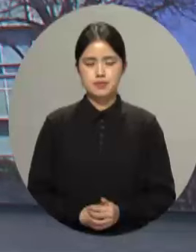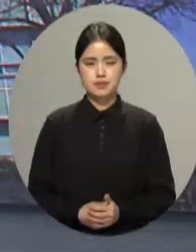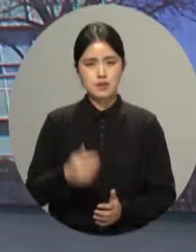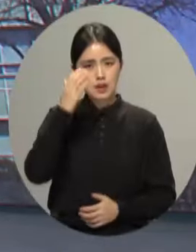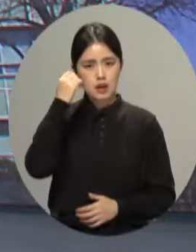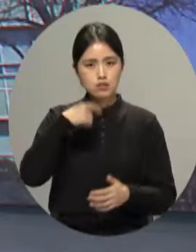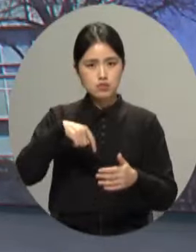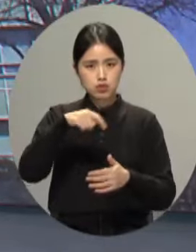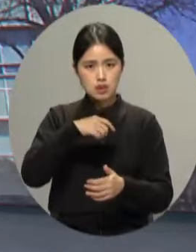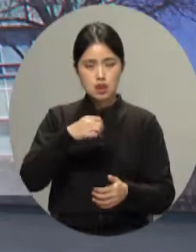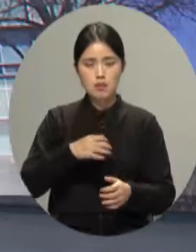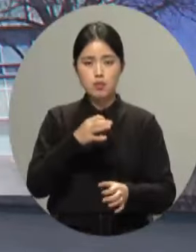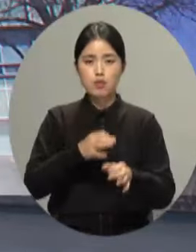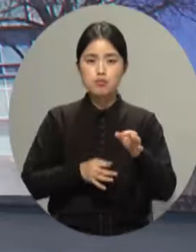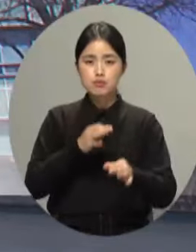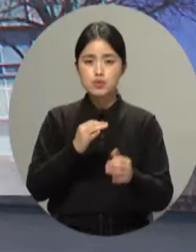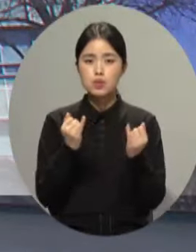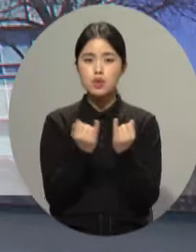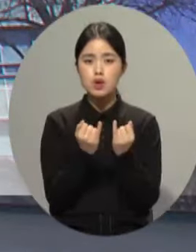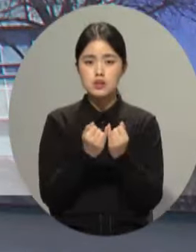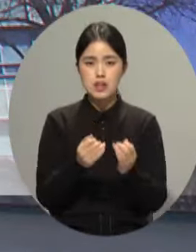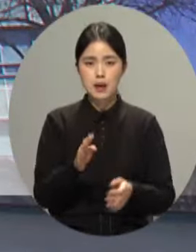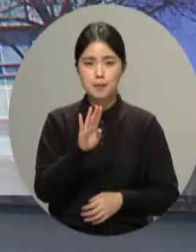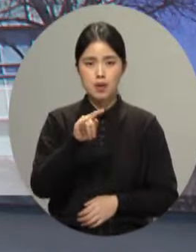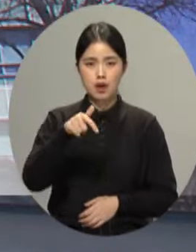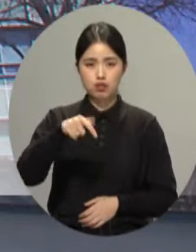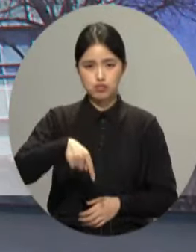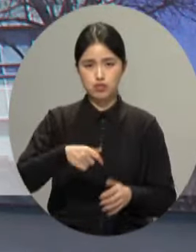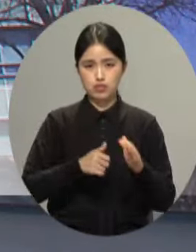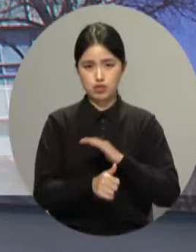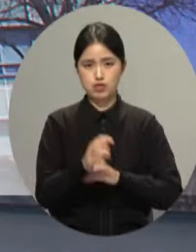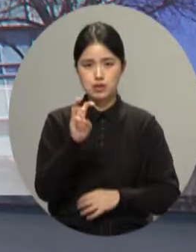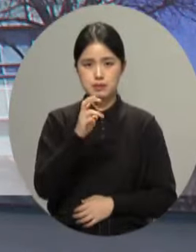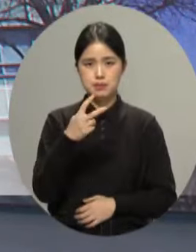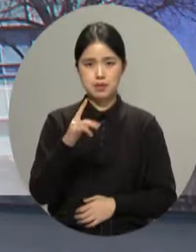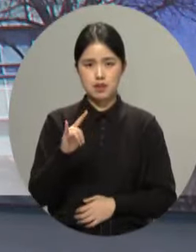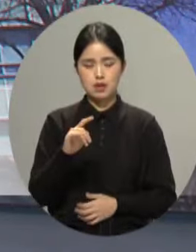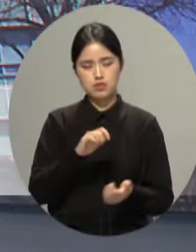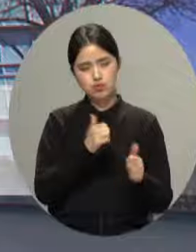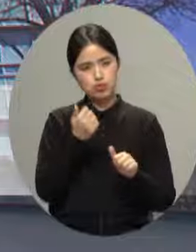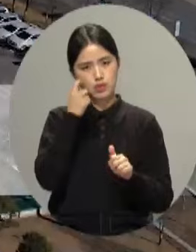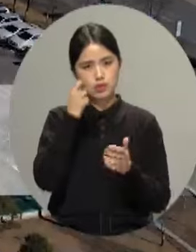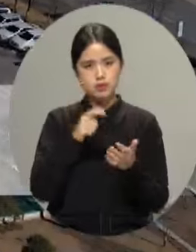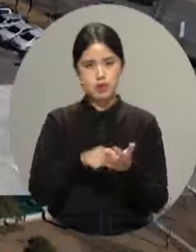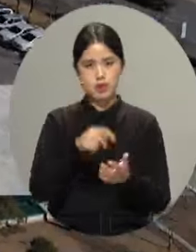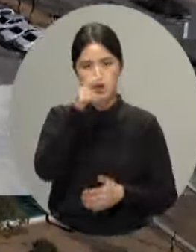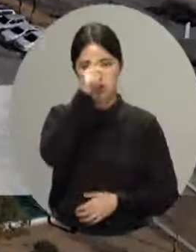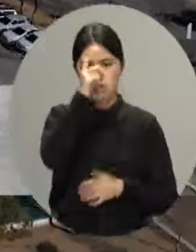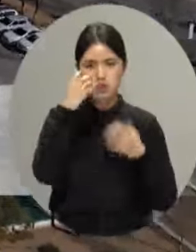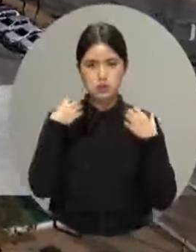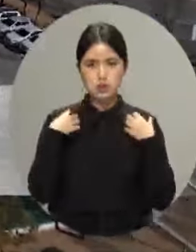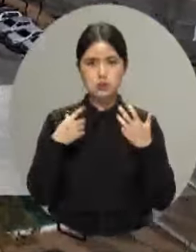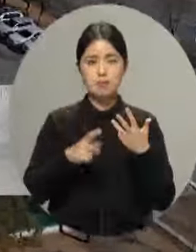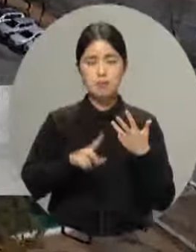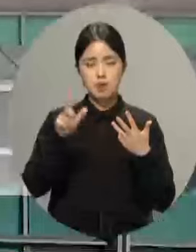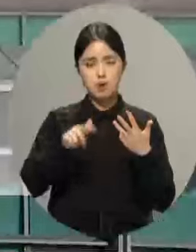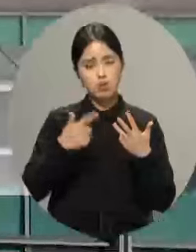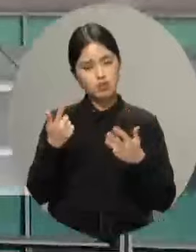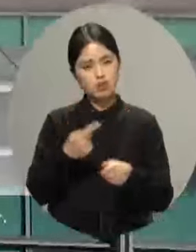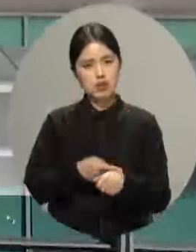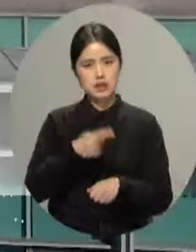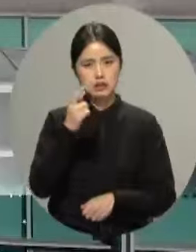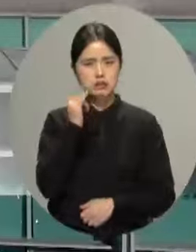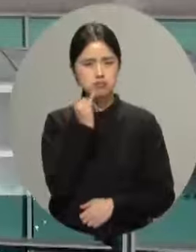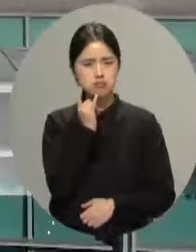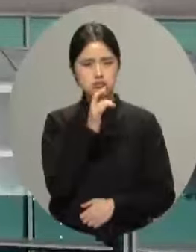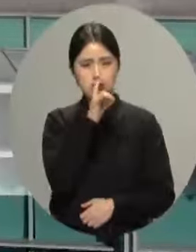국내 여자 프로배구 선수로 활동했던 30대가 숨진 채 발견됐습니다. 전북경찰청은 지난 8일 오후 1시쯤